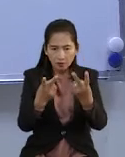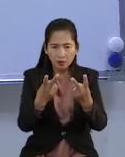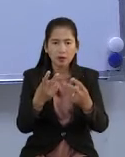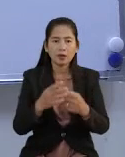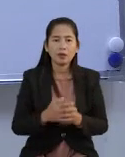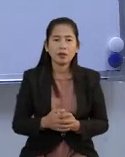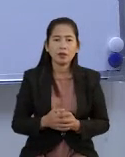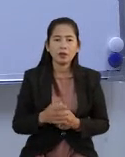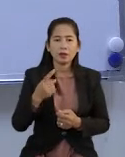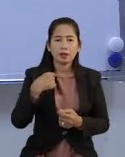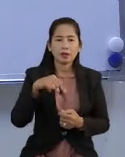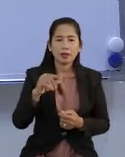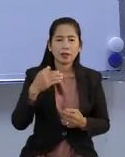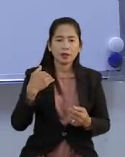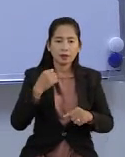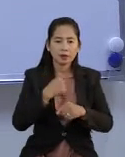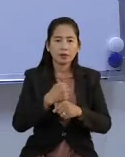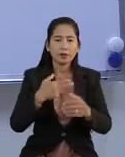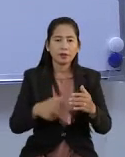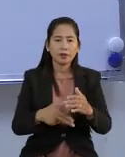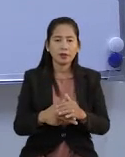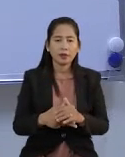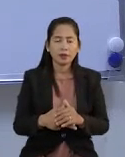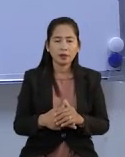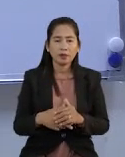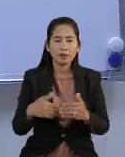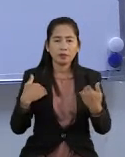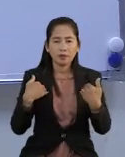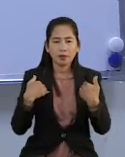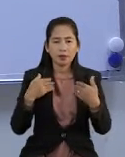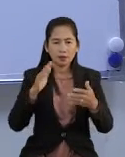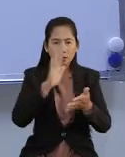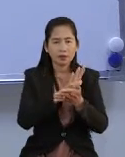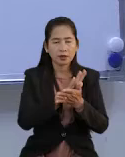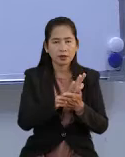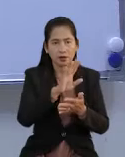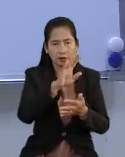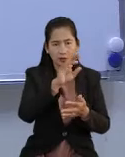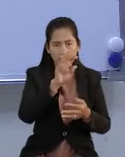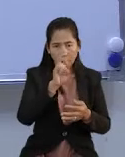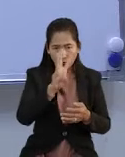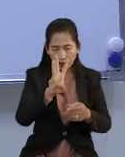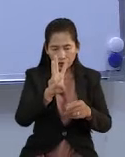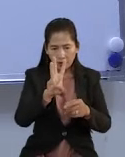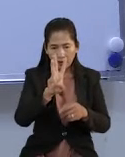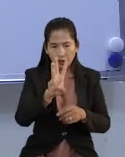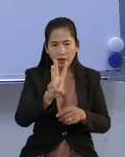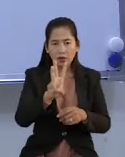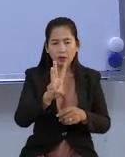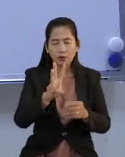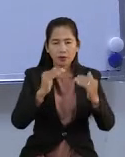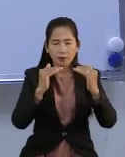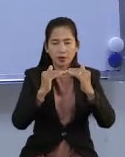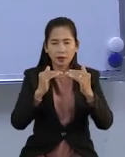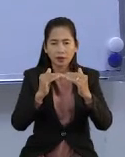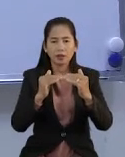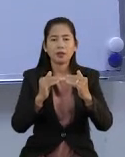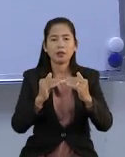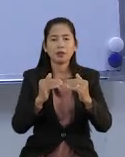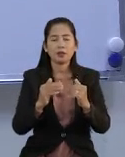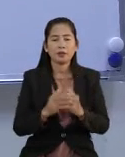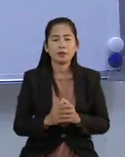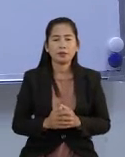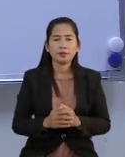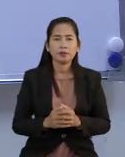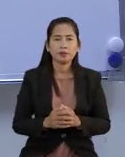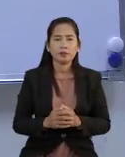mới thà ta nè kêu nâng vừa vậy nè bên đây nè kêu miền cọ đà bay sần lấp đà miền tùng hôm phân khía